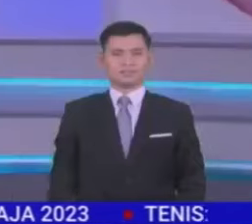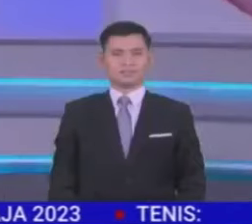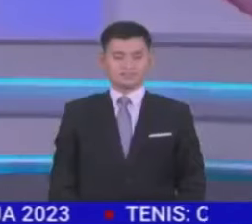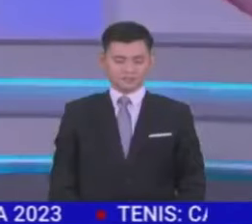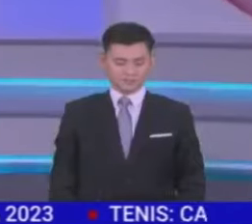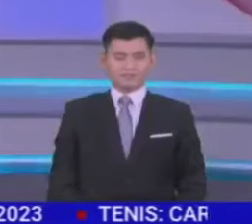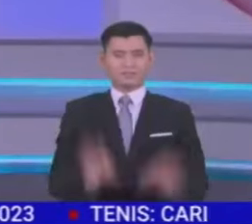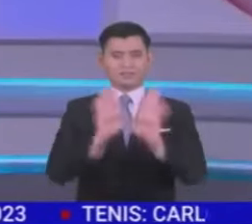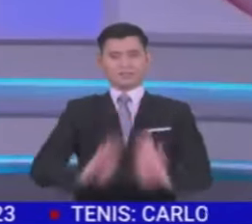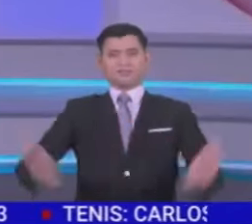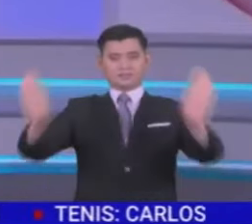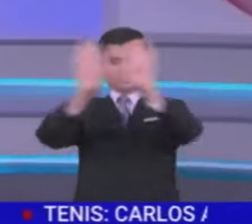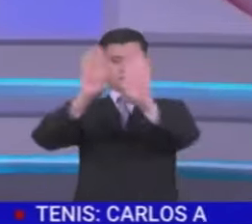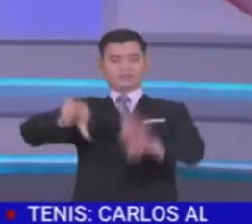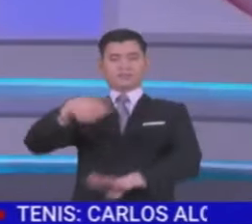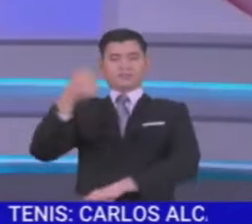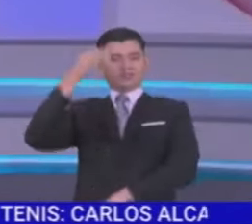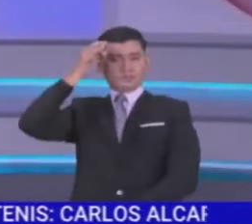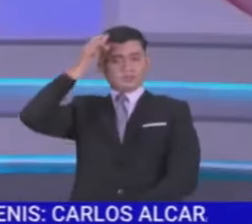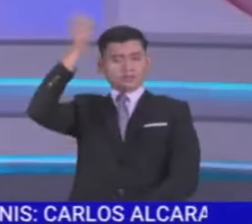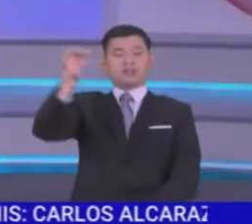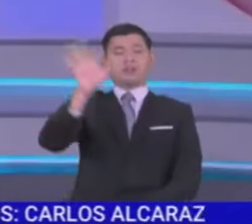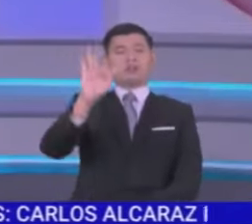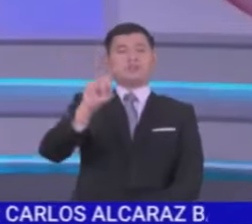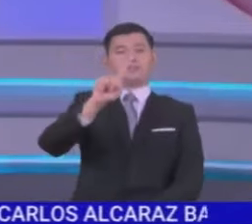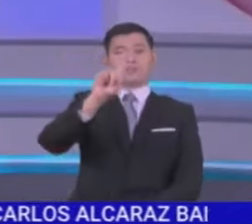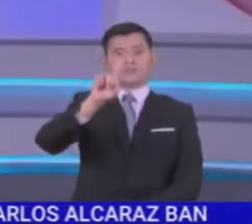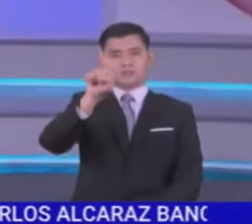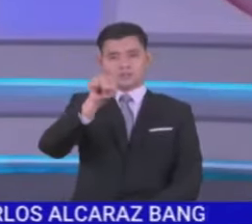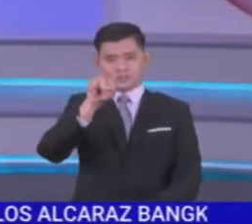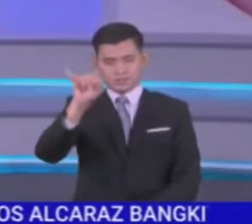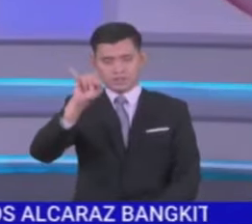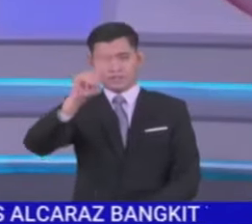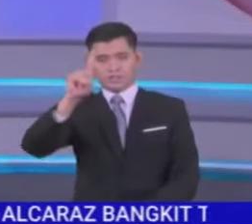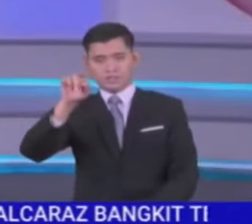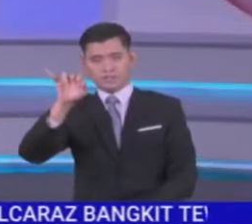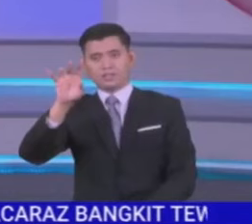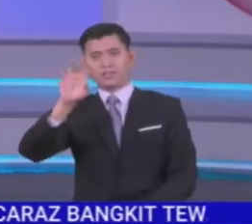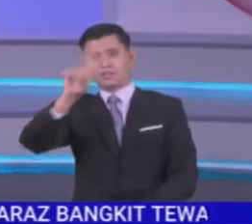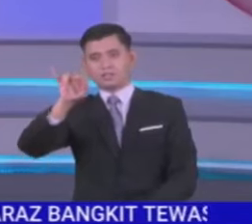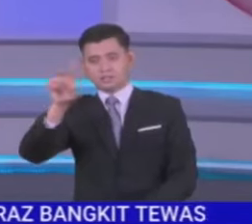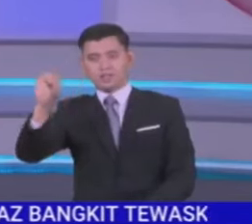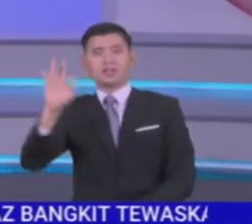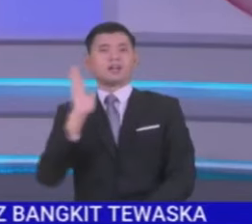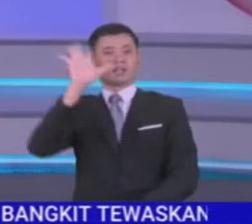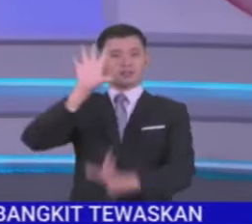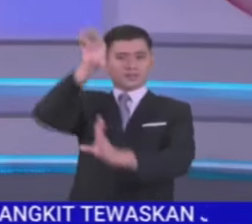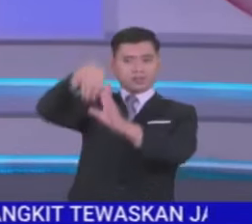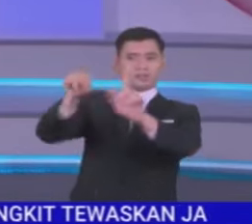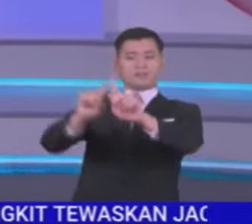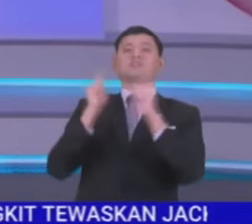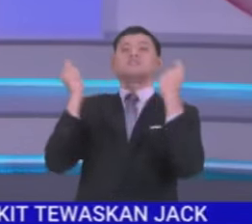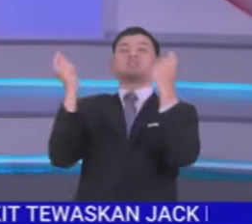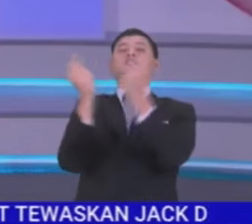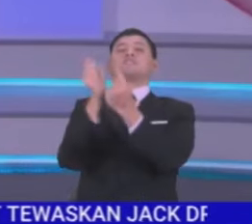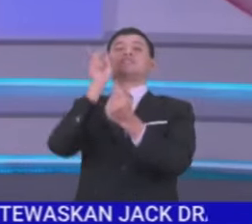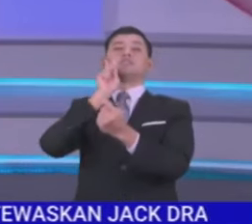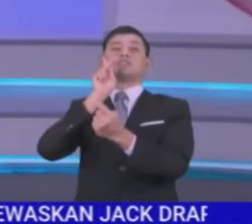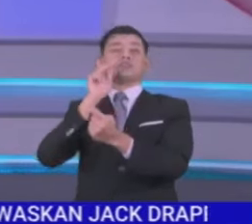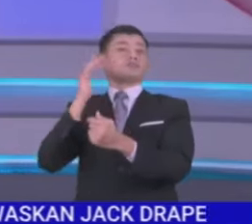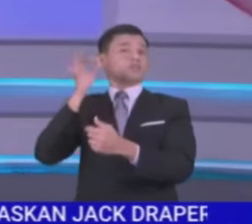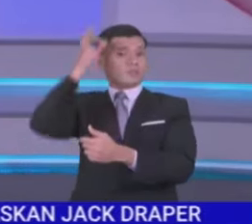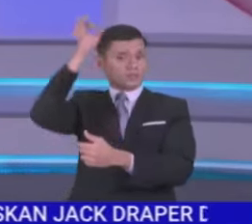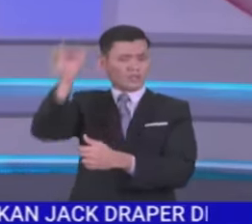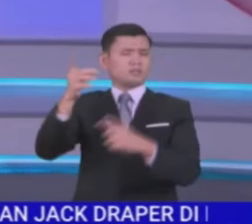dalam perkembangan lain masa depan navoza ini yang dikatakan akan menyertai pasukan Kedah musim depan masih